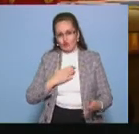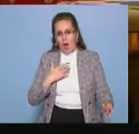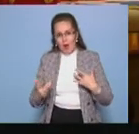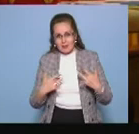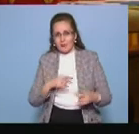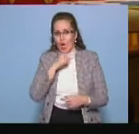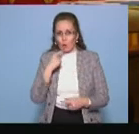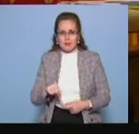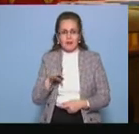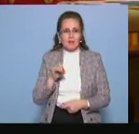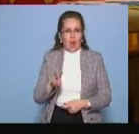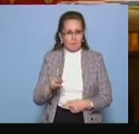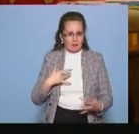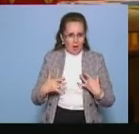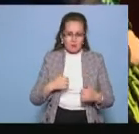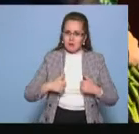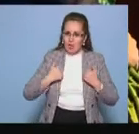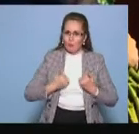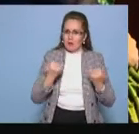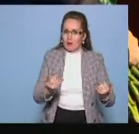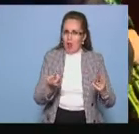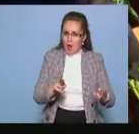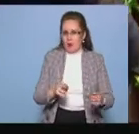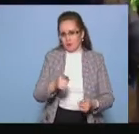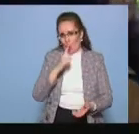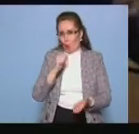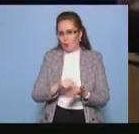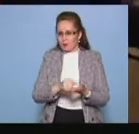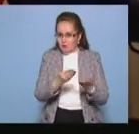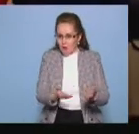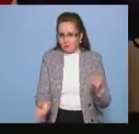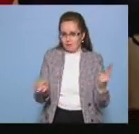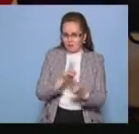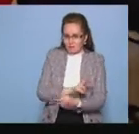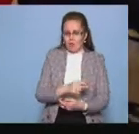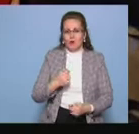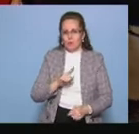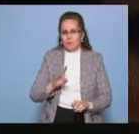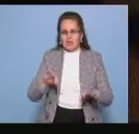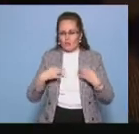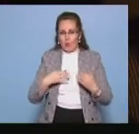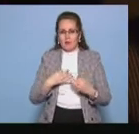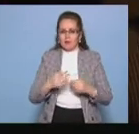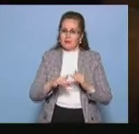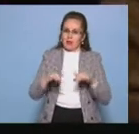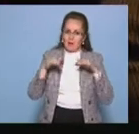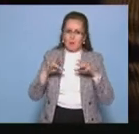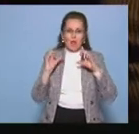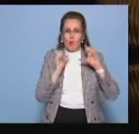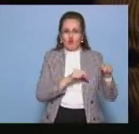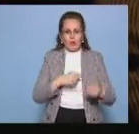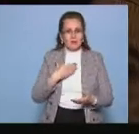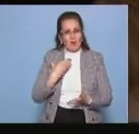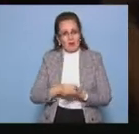Русского драмтеатра сейчас стараются для Курска. Такие обменные гастроли позволят зрителям, не уезжая из своего города, знакомиться с